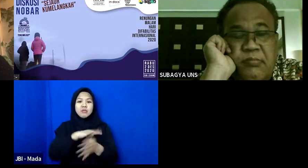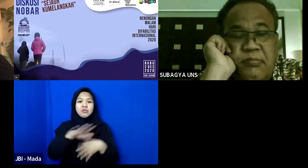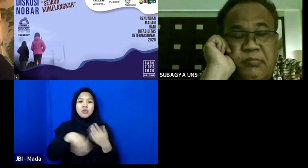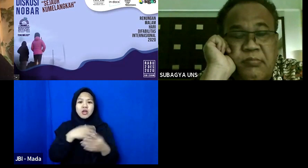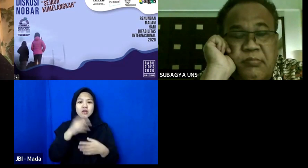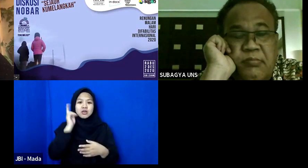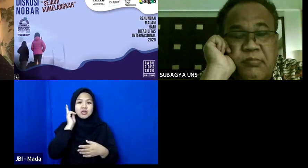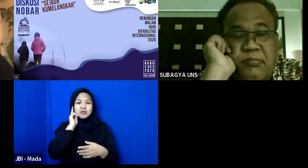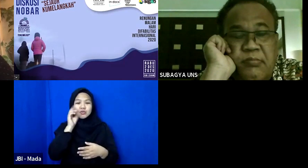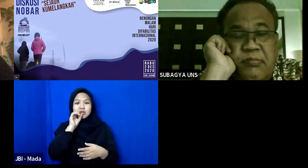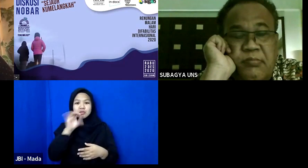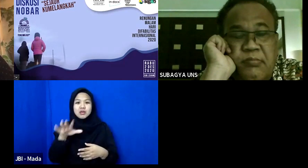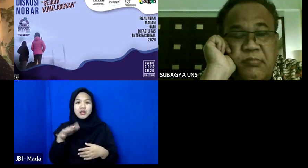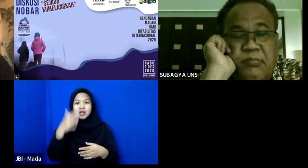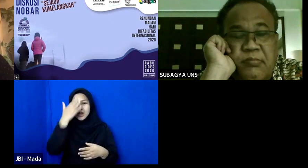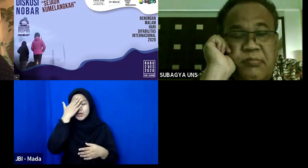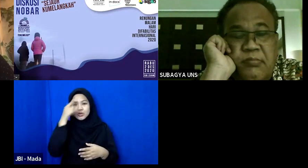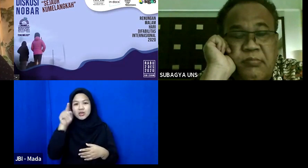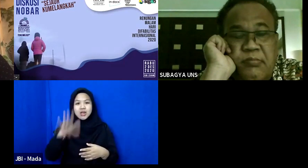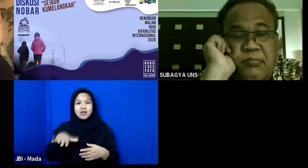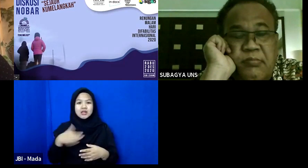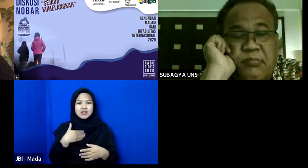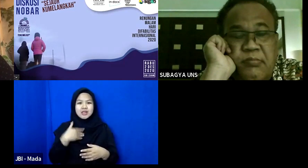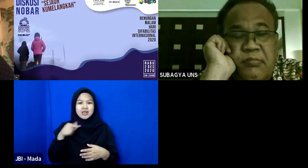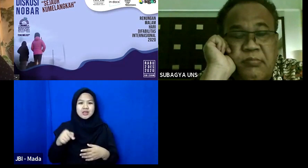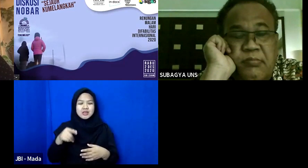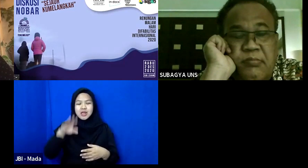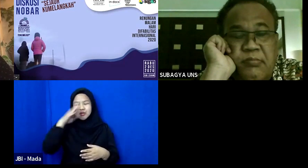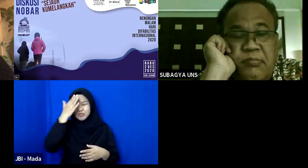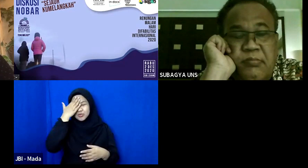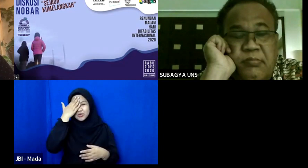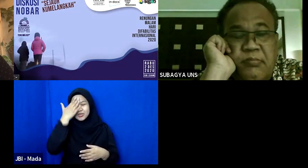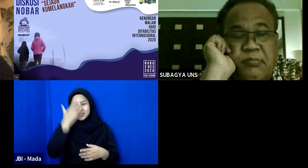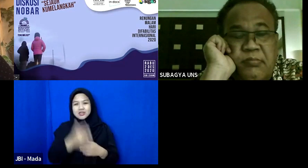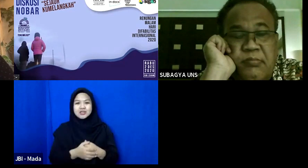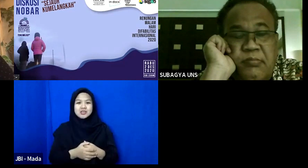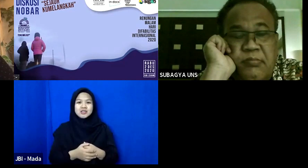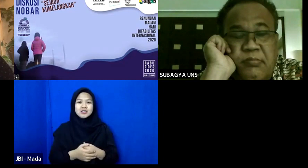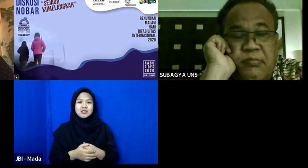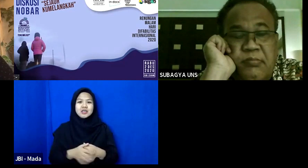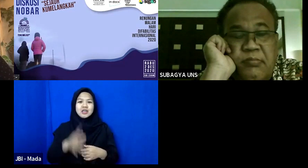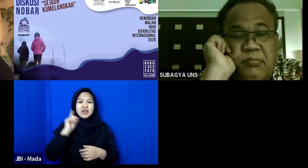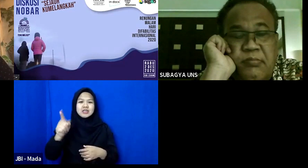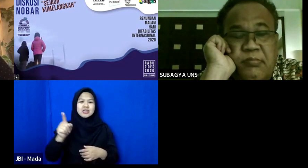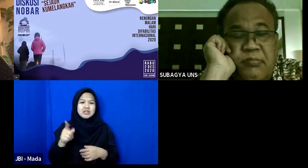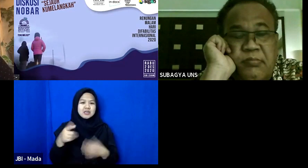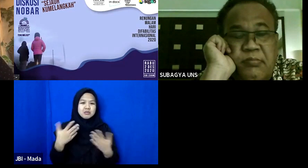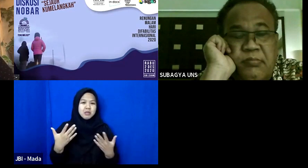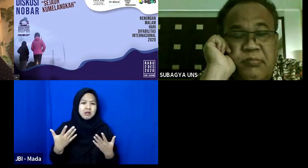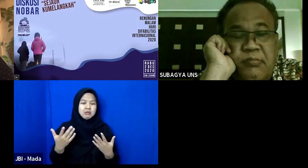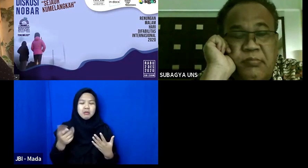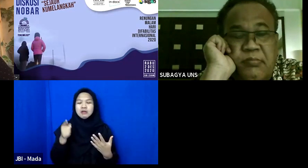ibunya bilang Aduh ini anak saya nih Ampun deh gitu airnya apa namanya rasain sendiri deh bagaimana